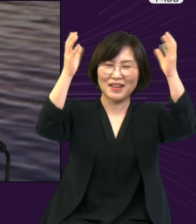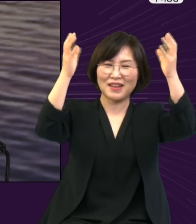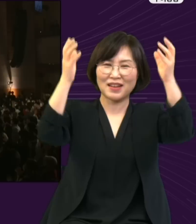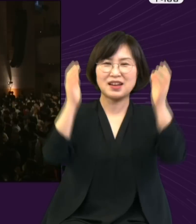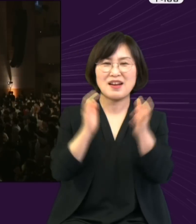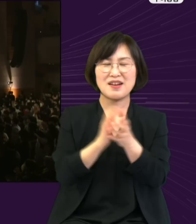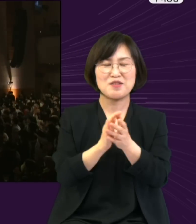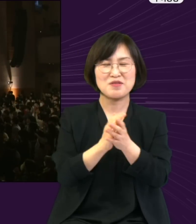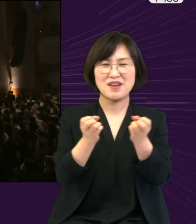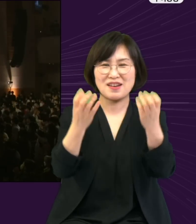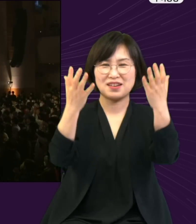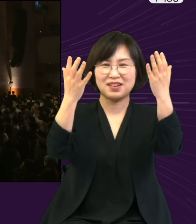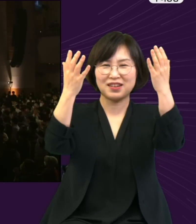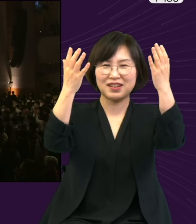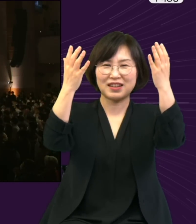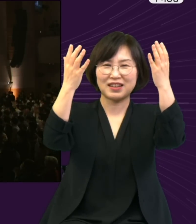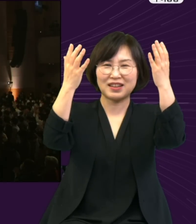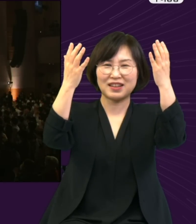할렐루야.